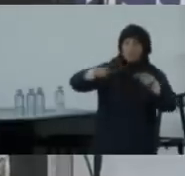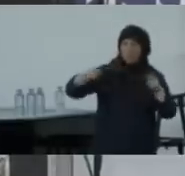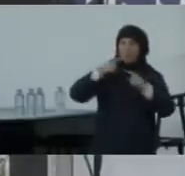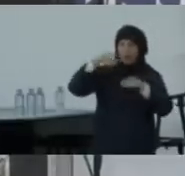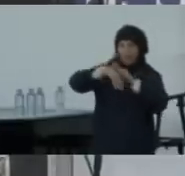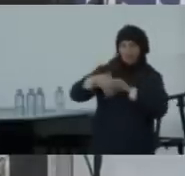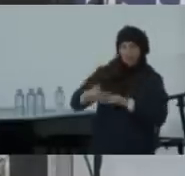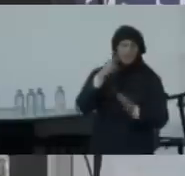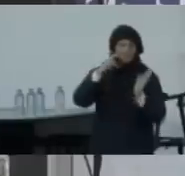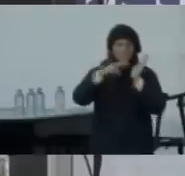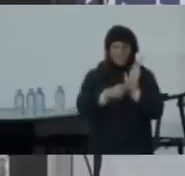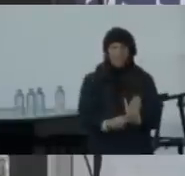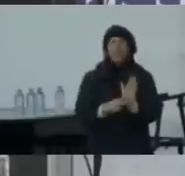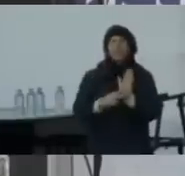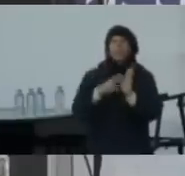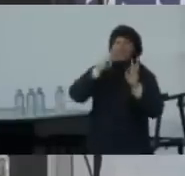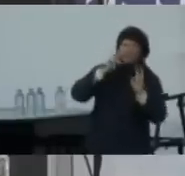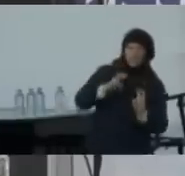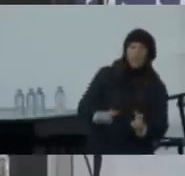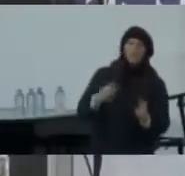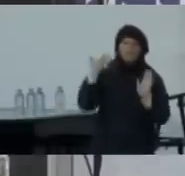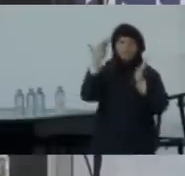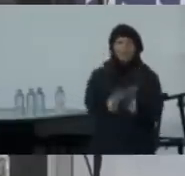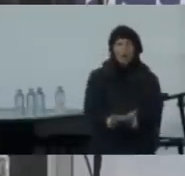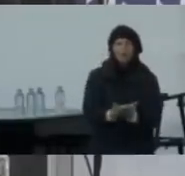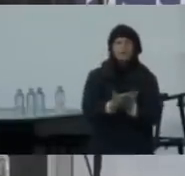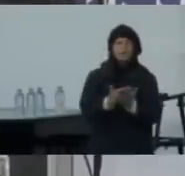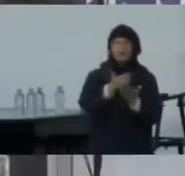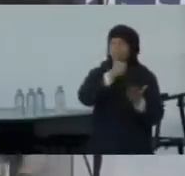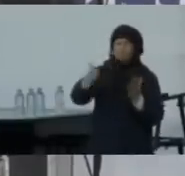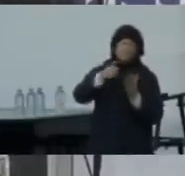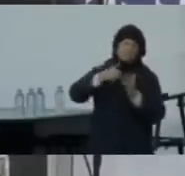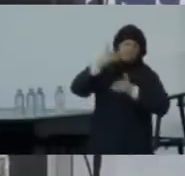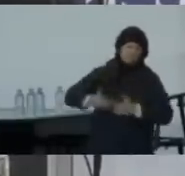Centinaia di interrogazioni, migliaia di robe,